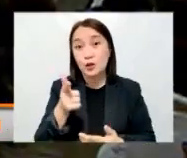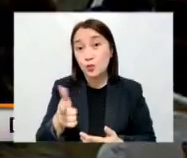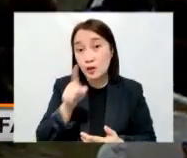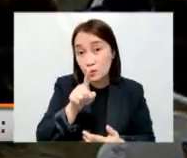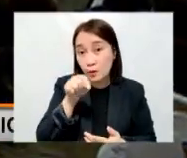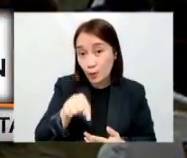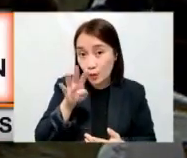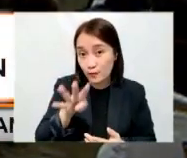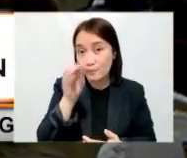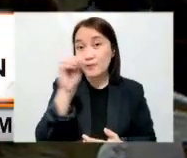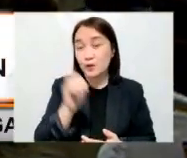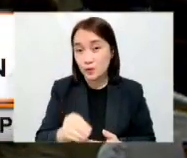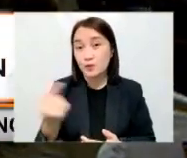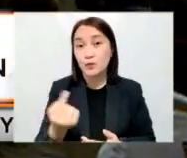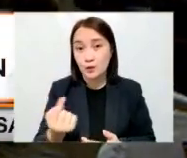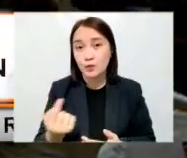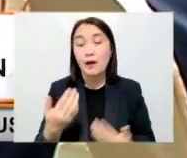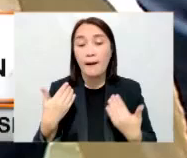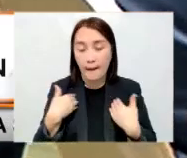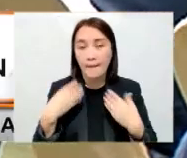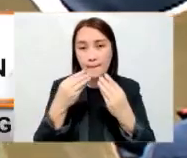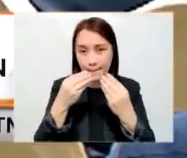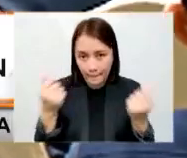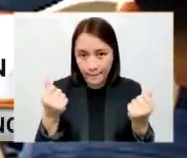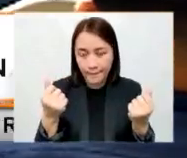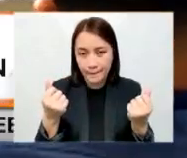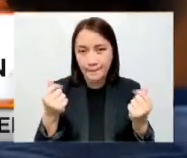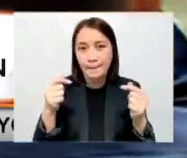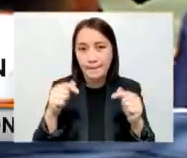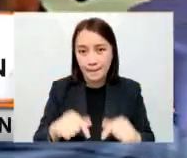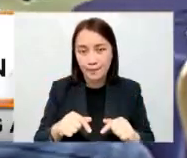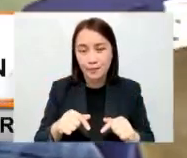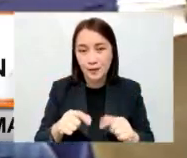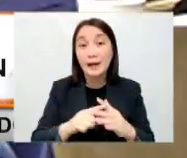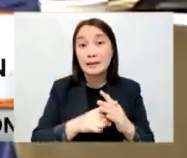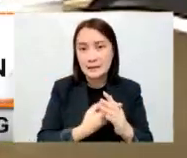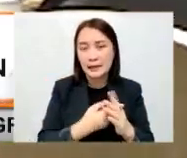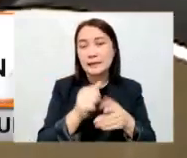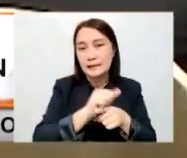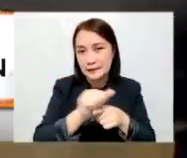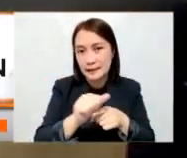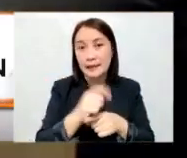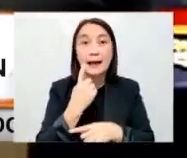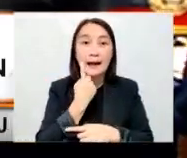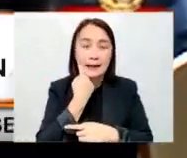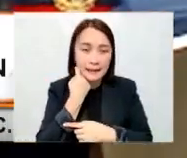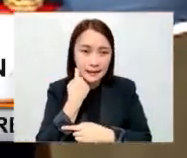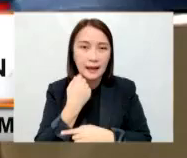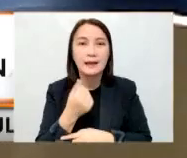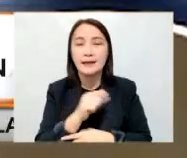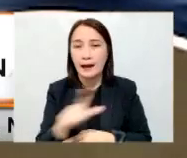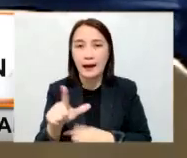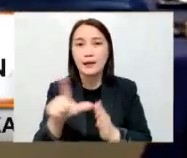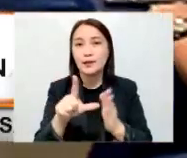Para solusyonan at mapataas ang conviction rate, sinimulan na kanina ang training para sa mga law enforcer sa Metro Manila